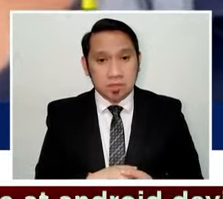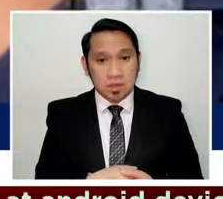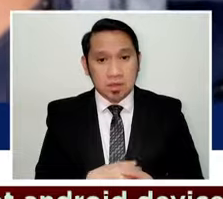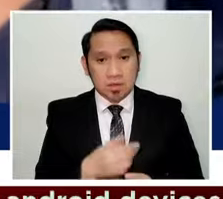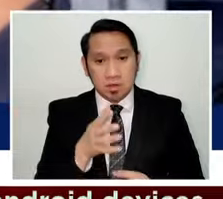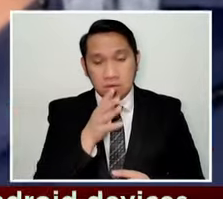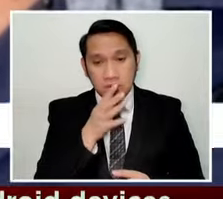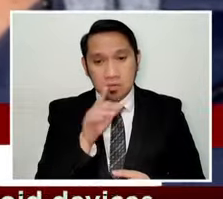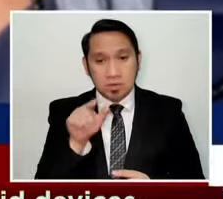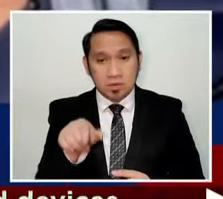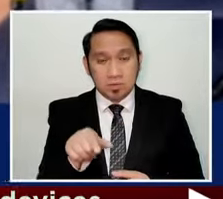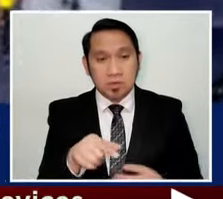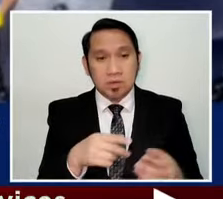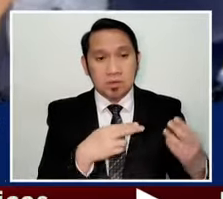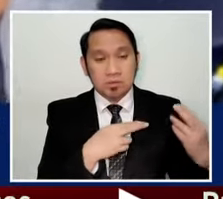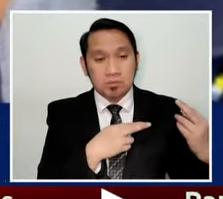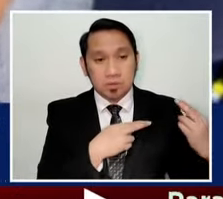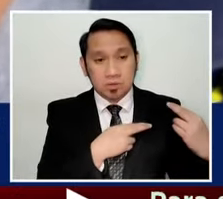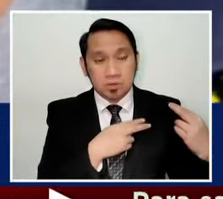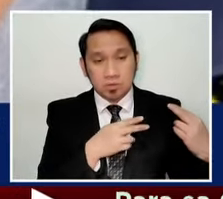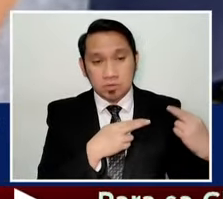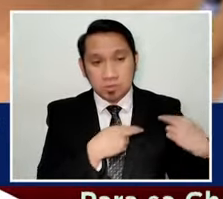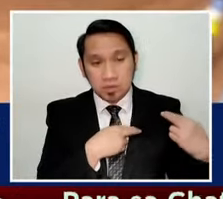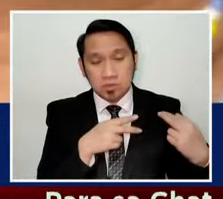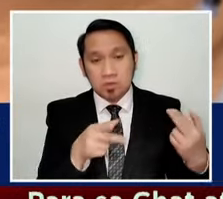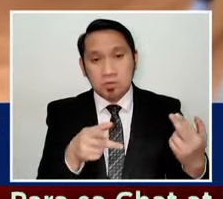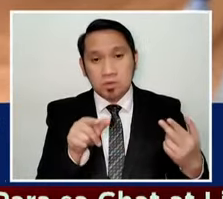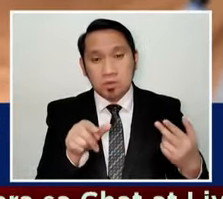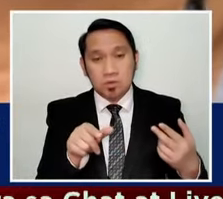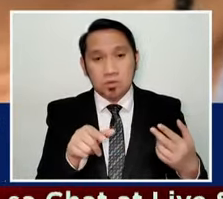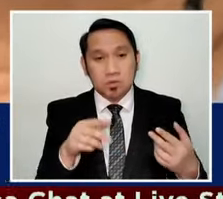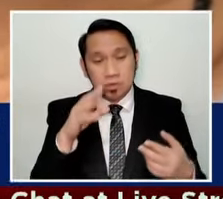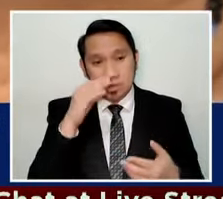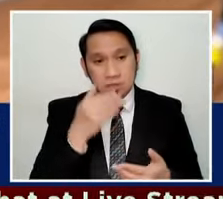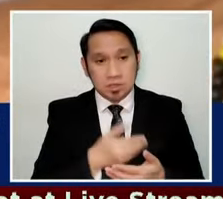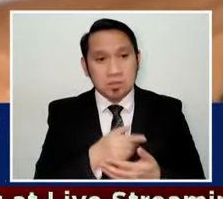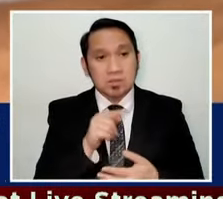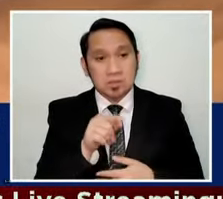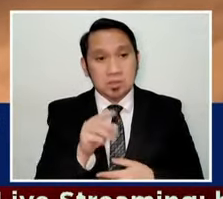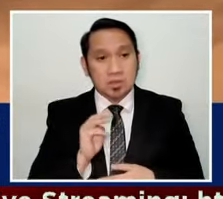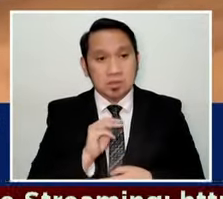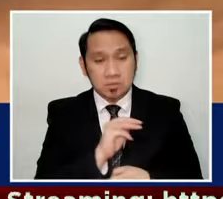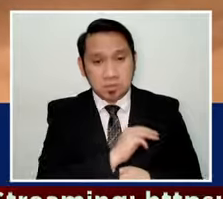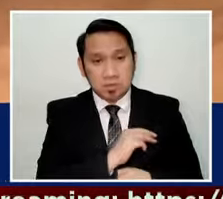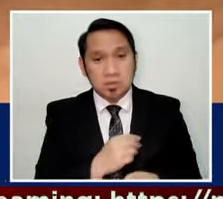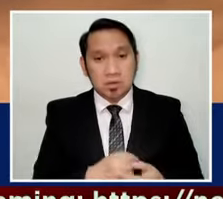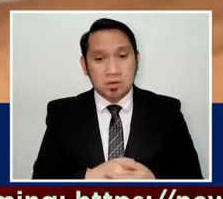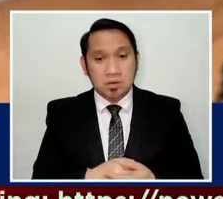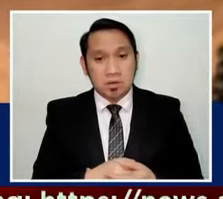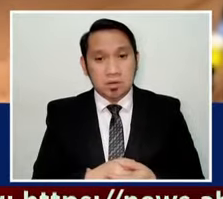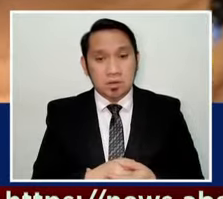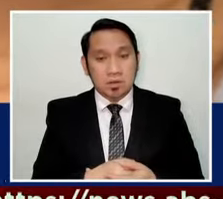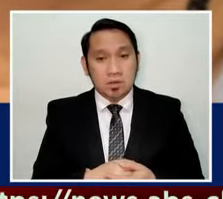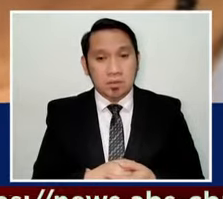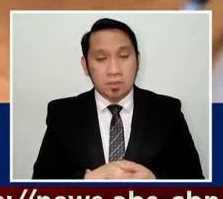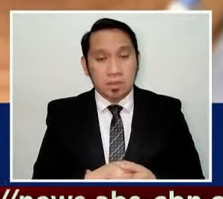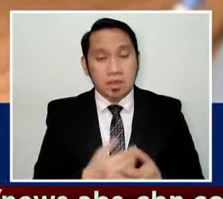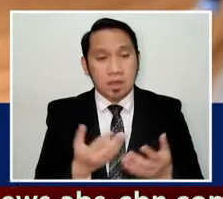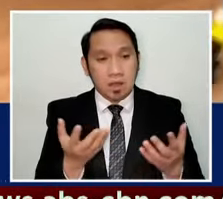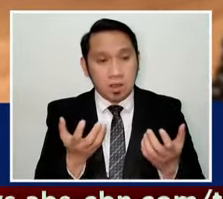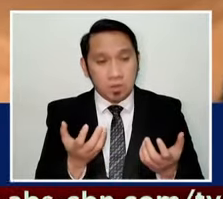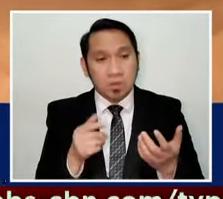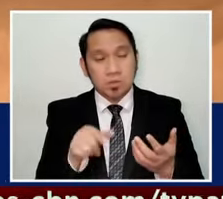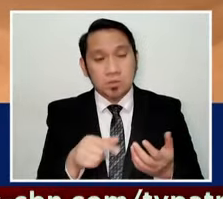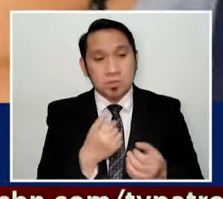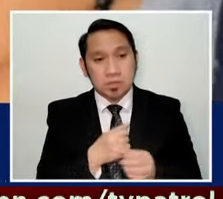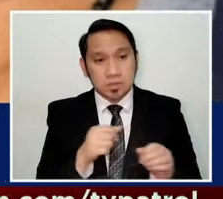Kung naging kasalanan lang po ng anak ko, talagang naging member lang siya. Talagang gusto niyang buhayin eh. Talagang sinipiar niya